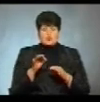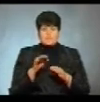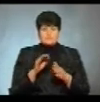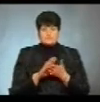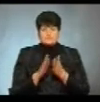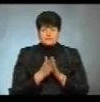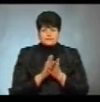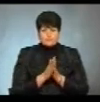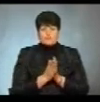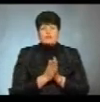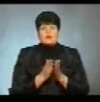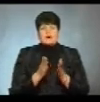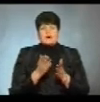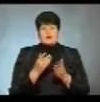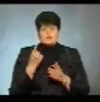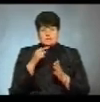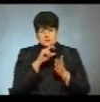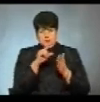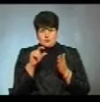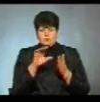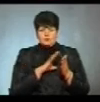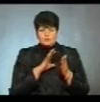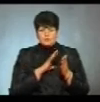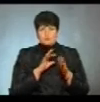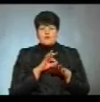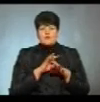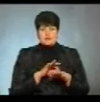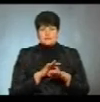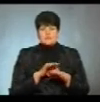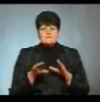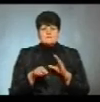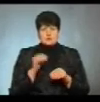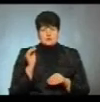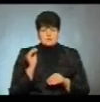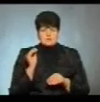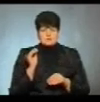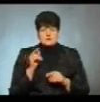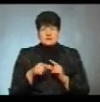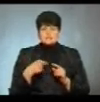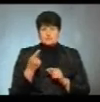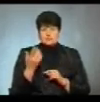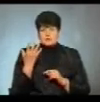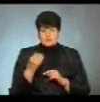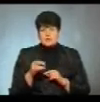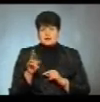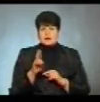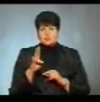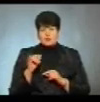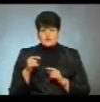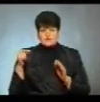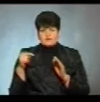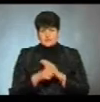врегулювання політичної кризи. Одним з пунктів цієї угоди було проведення дострокових виборів. Наступного дня Янукович втік з